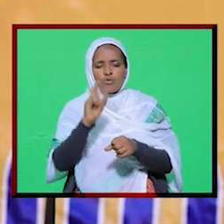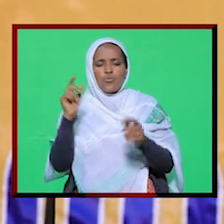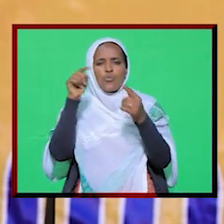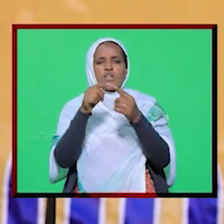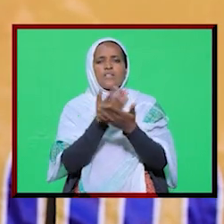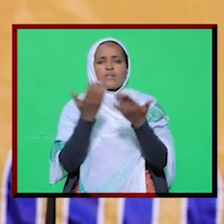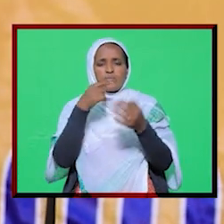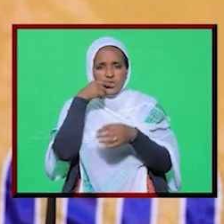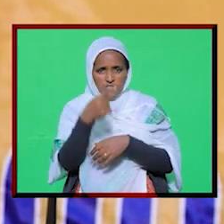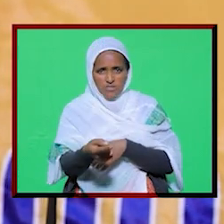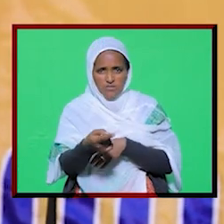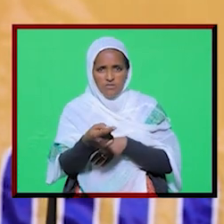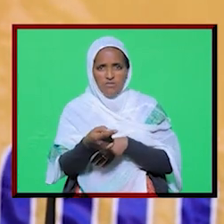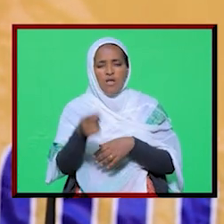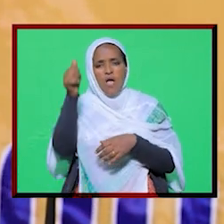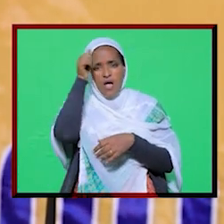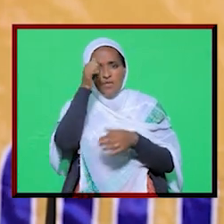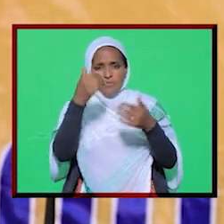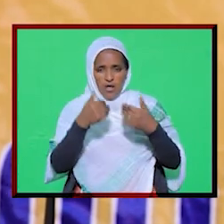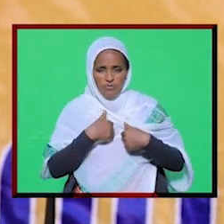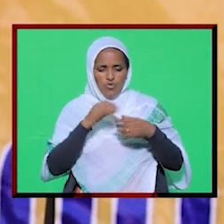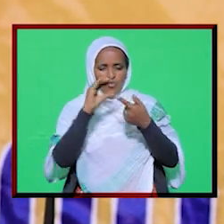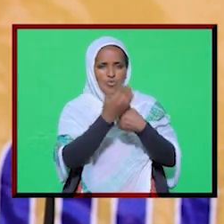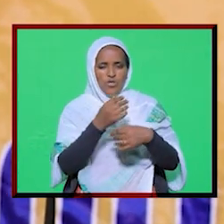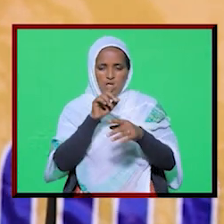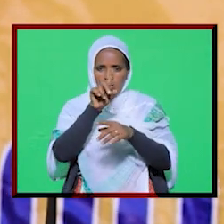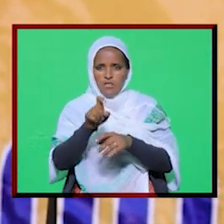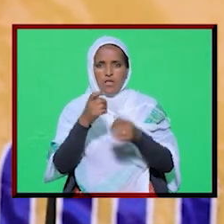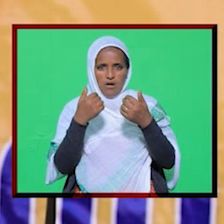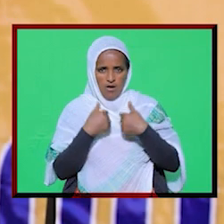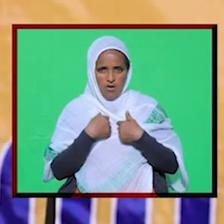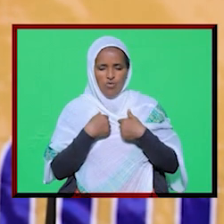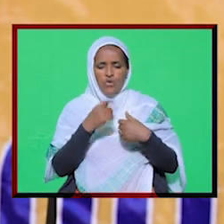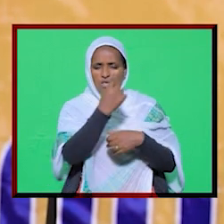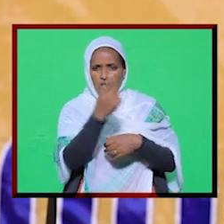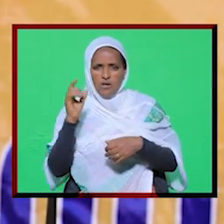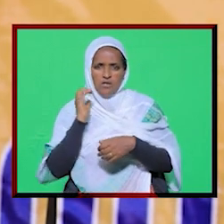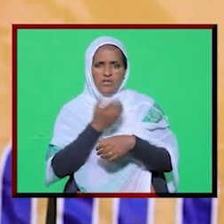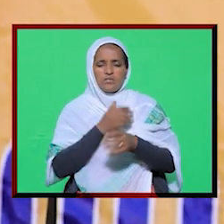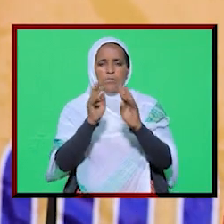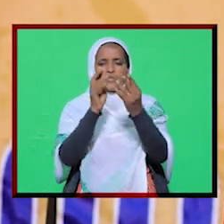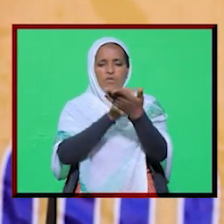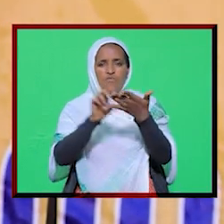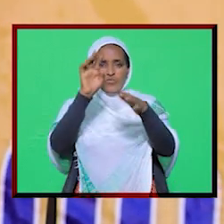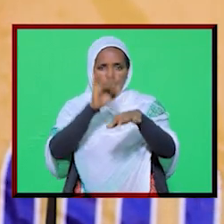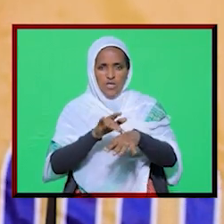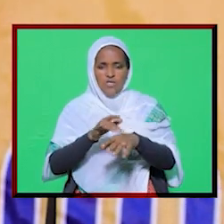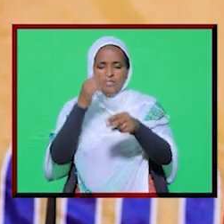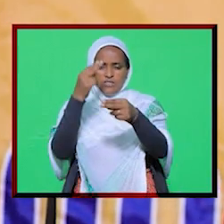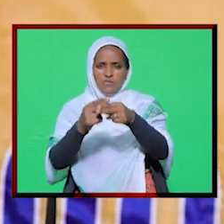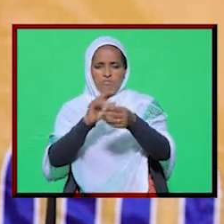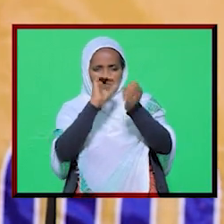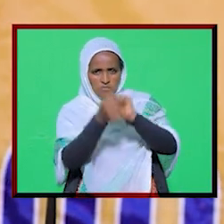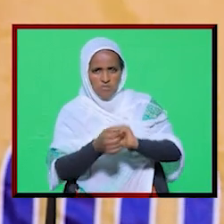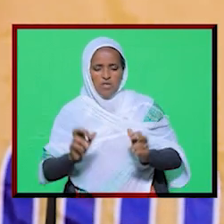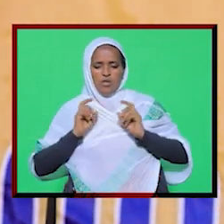ነህ ሲል እግዚአብሔር አዳም ያለበትን ሁኔታ ነው እየጠየቀ ያለው። እያንዳንዳችንን መጽሐፍ ቅዱስ ላይ ስማችን